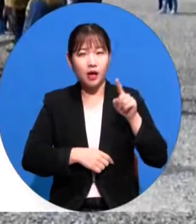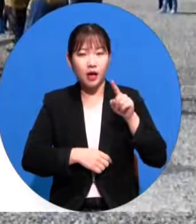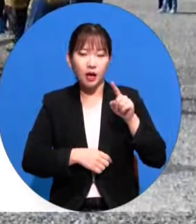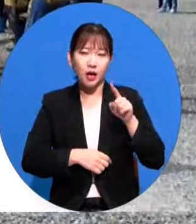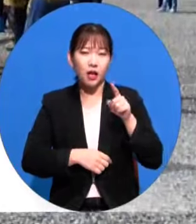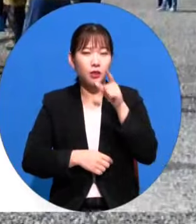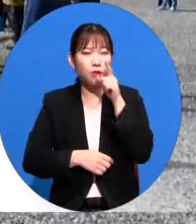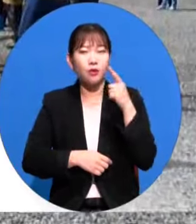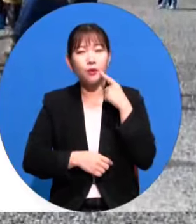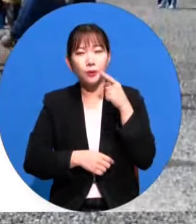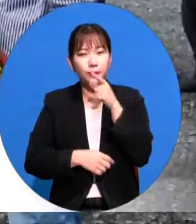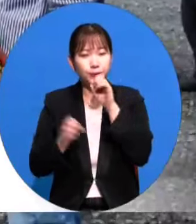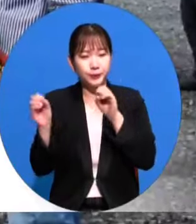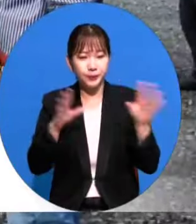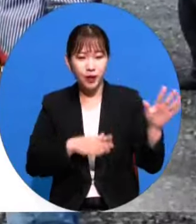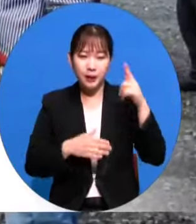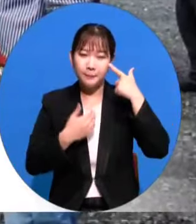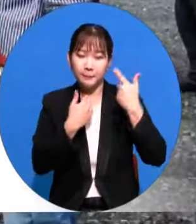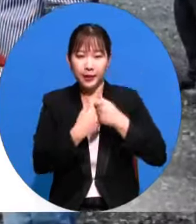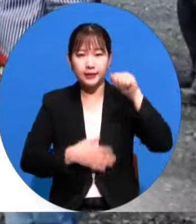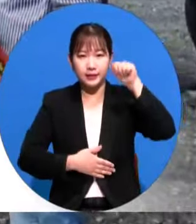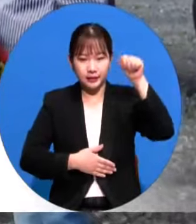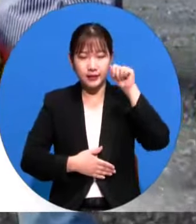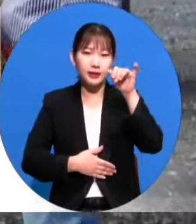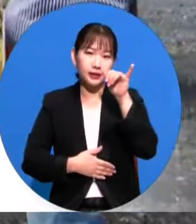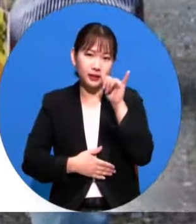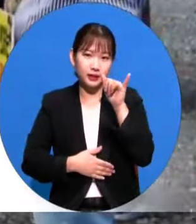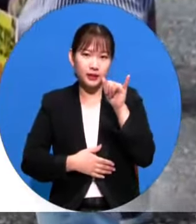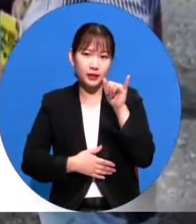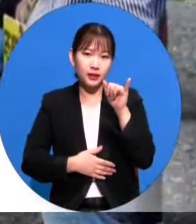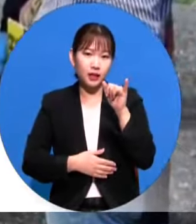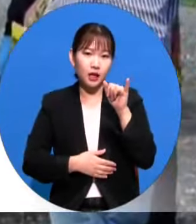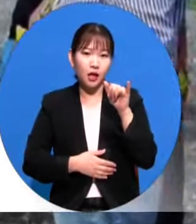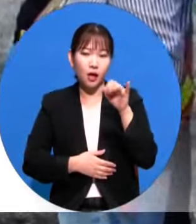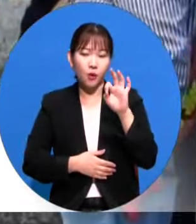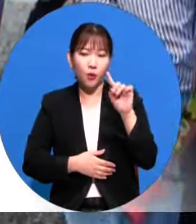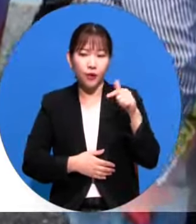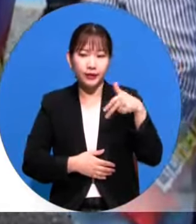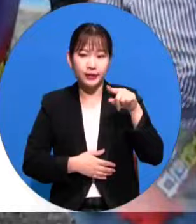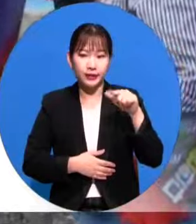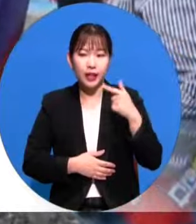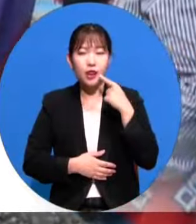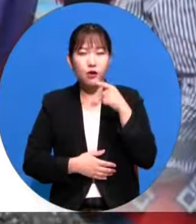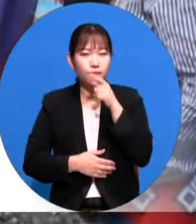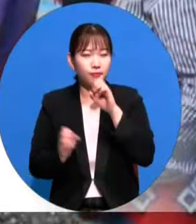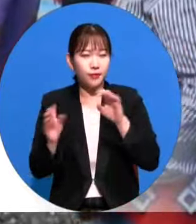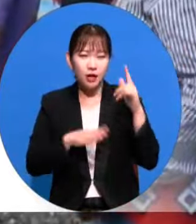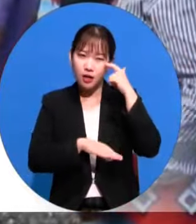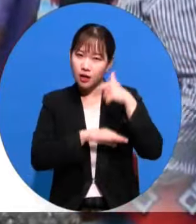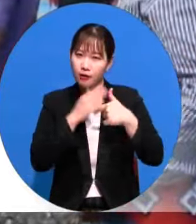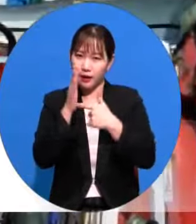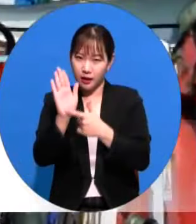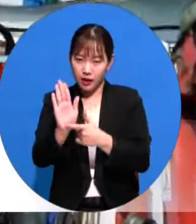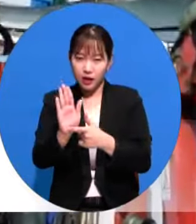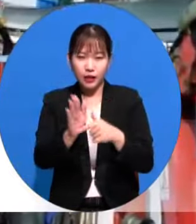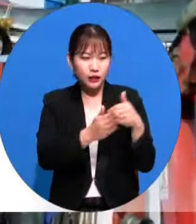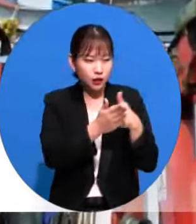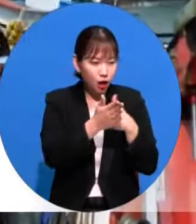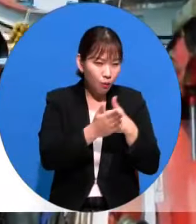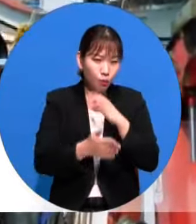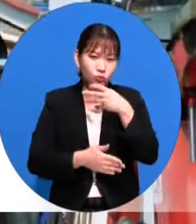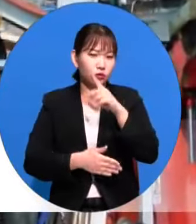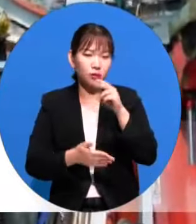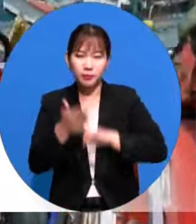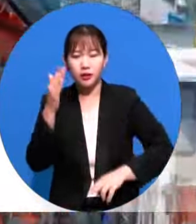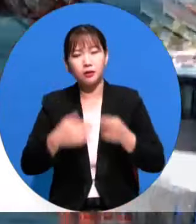방류 규탄 집회를 가졌습니다. 주민들은 원전 오염수 방류가 예정되면서 전복과 우럭이 전혀 출하되지